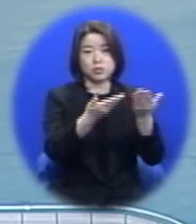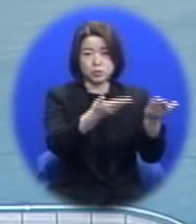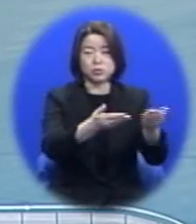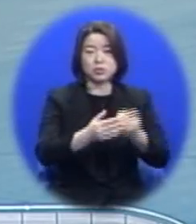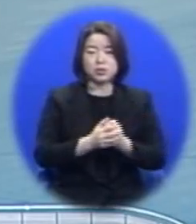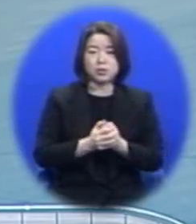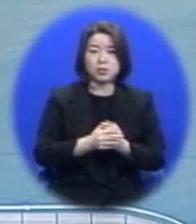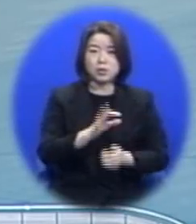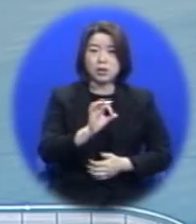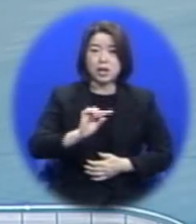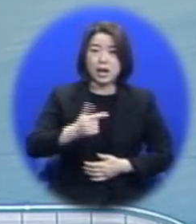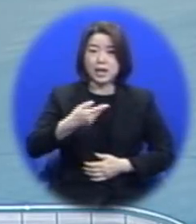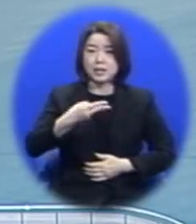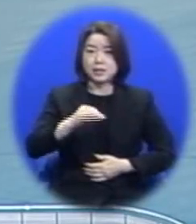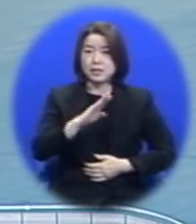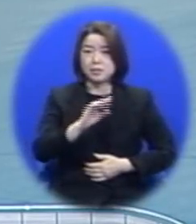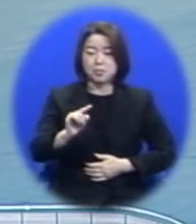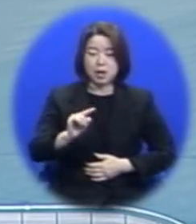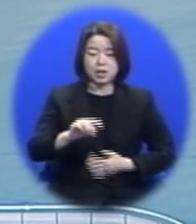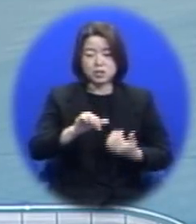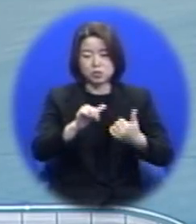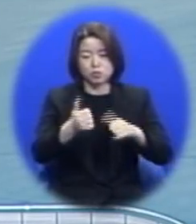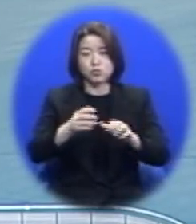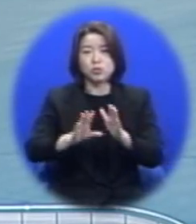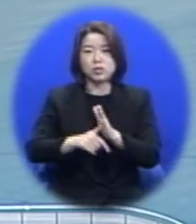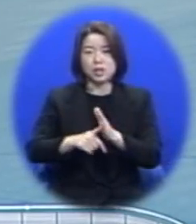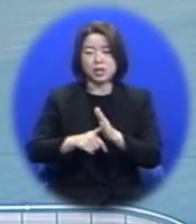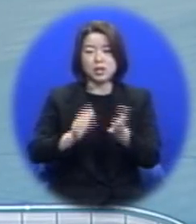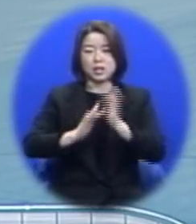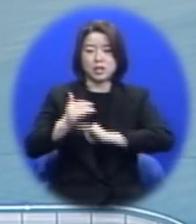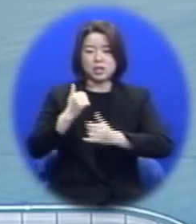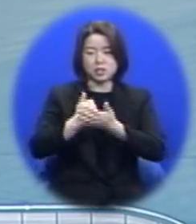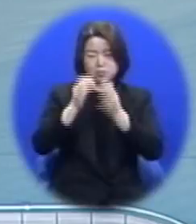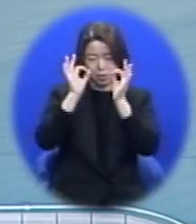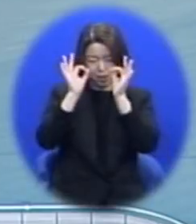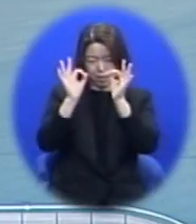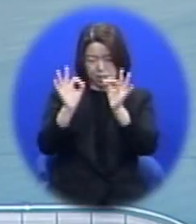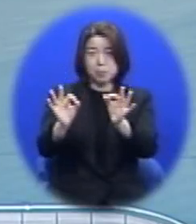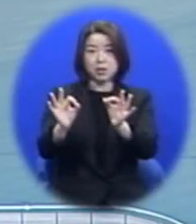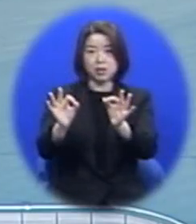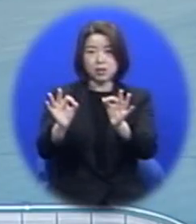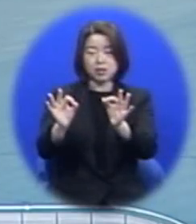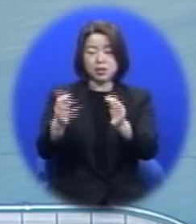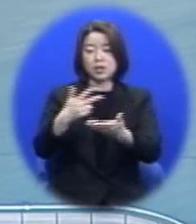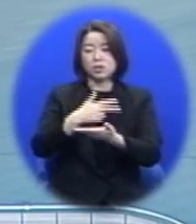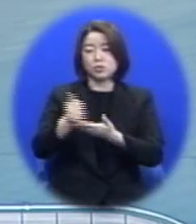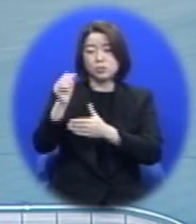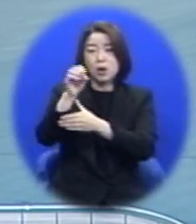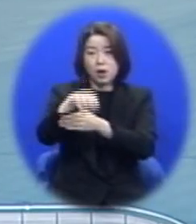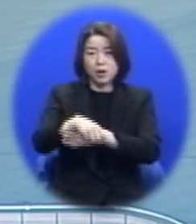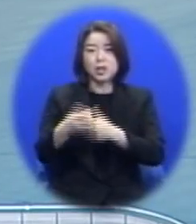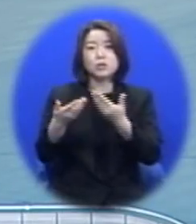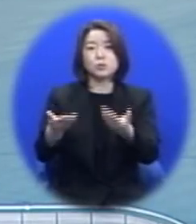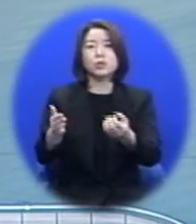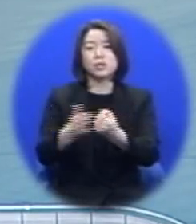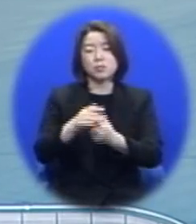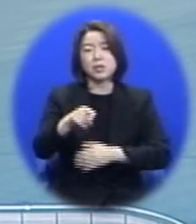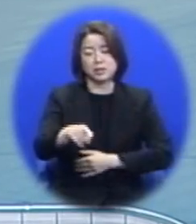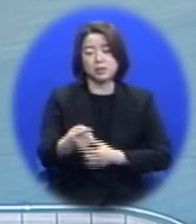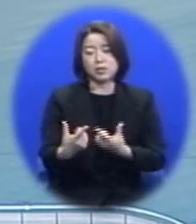안디바가 죽을 때 주님이 그걸 다 보고 계셨다는 뜻이죠. 주님이 허락하셨기 때문에 그런 일도 일어났다는